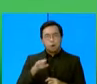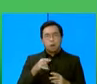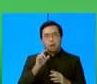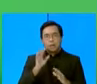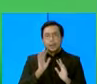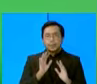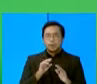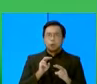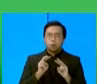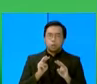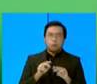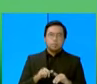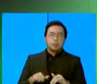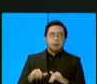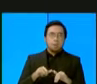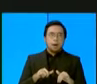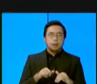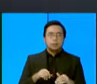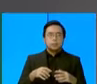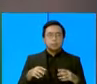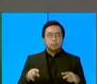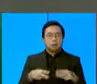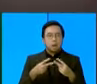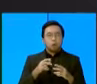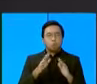akan menyaksikan bersama laga semifinal di rumah mereka